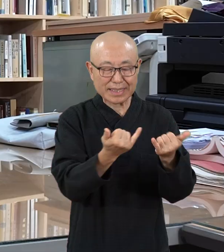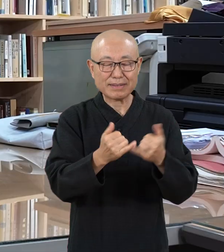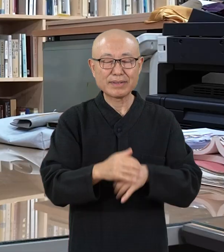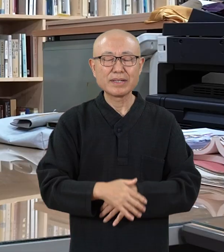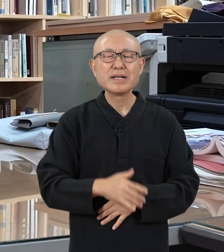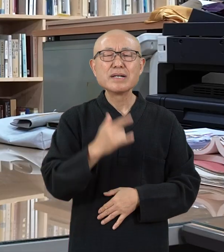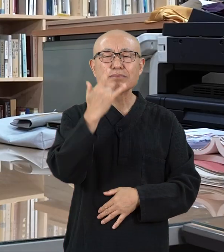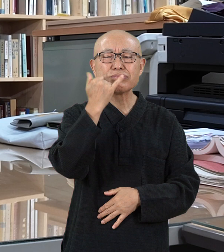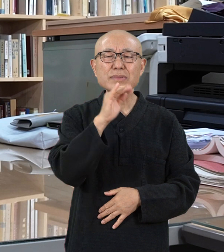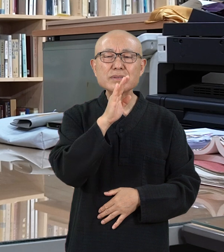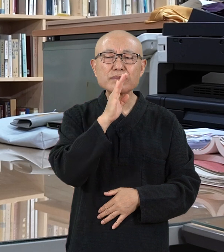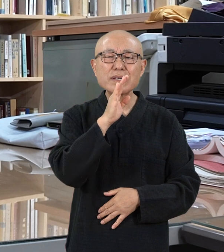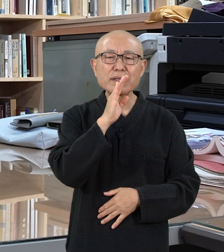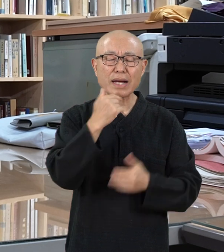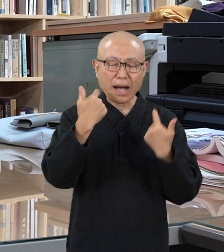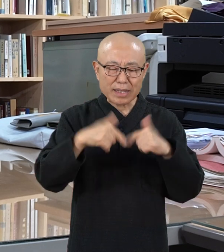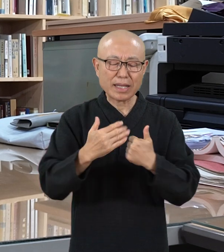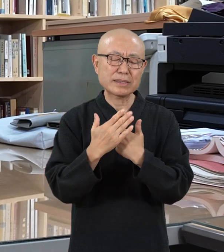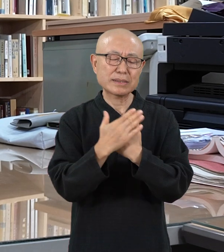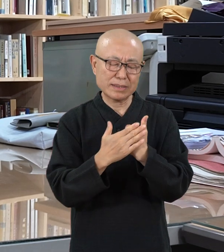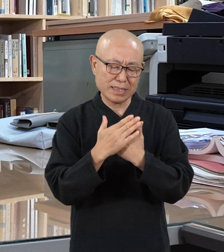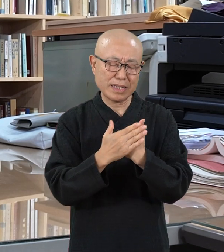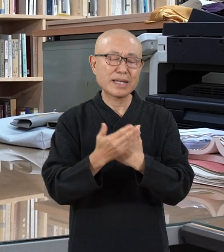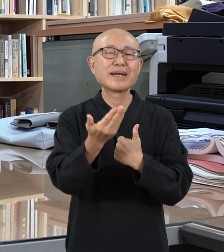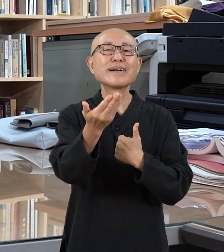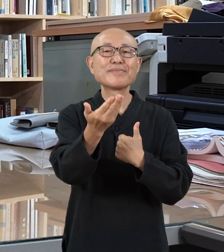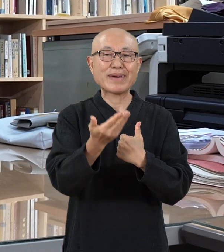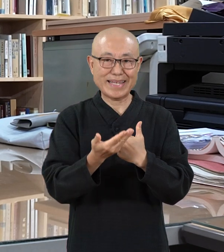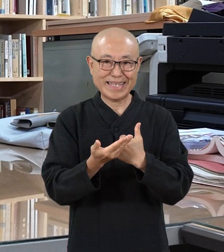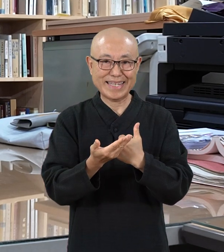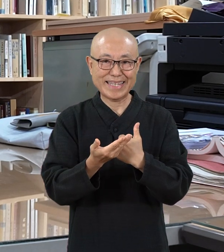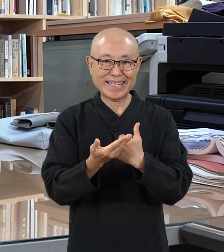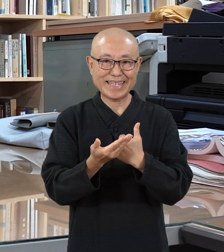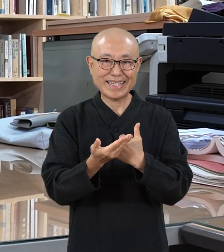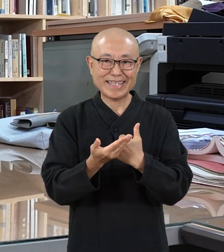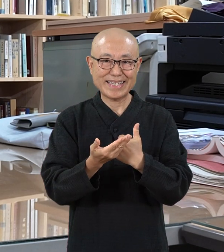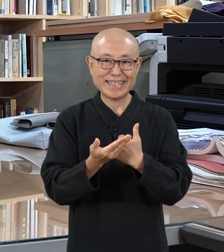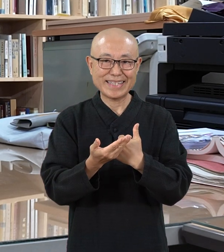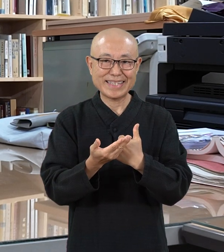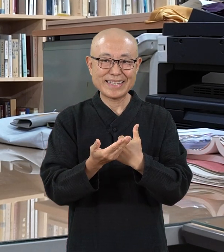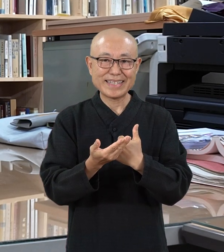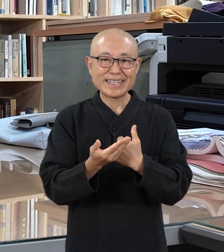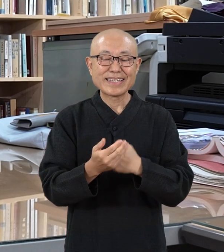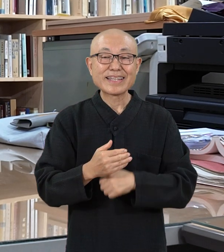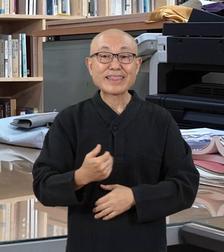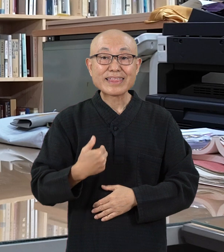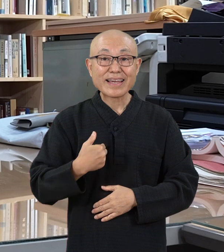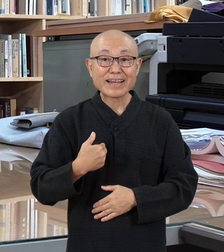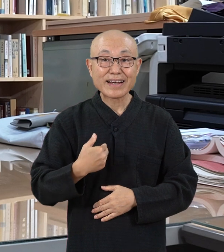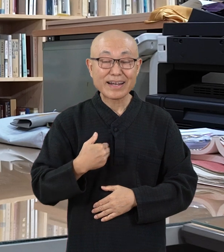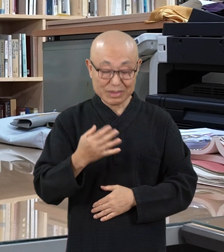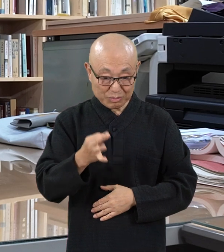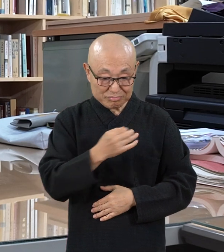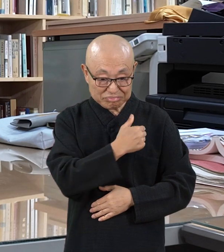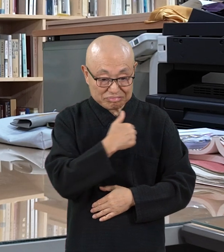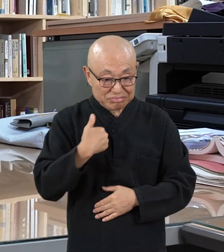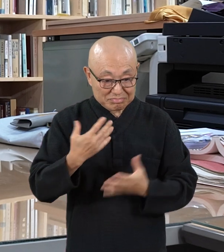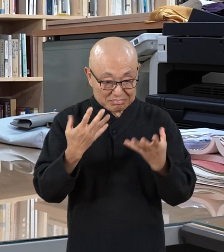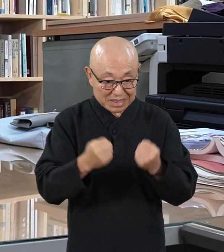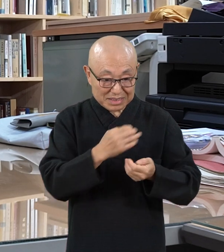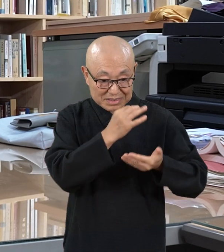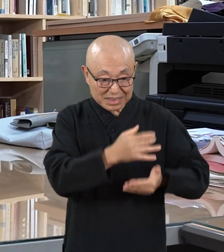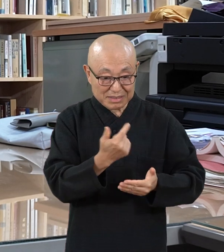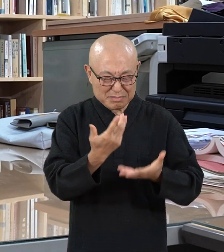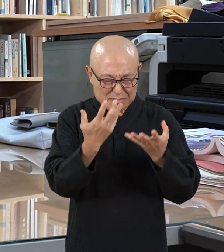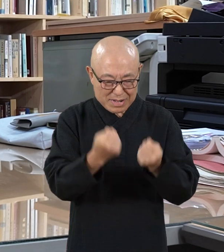최고이고 수직으로 수평으로 우리는 많은 생명의 은혜를 갖고 있습니다. 그러니까 내가 여유가 있으면